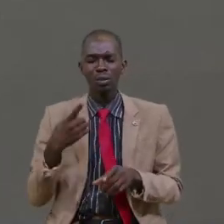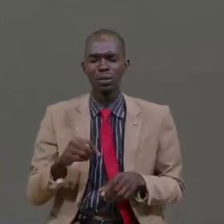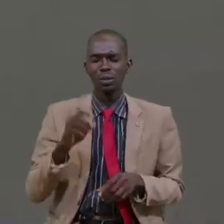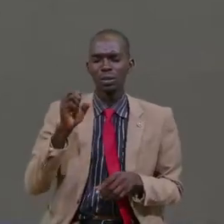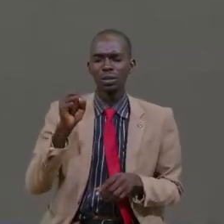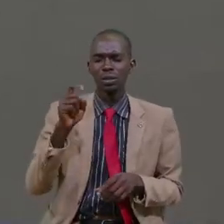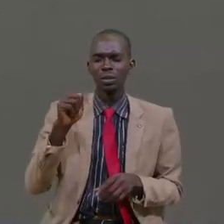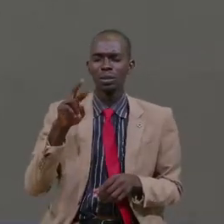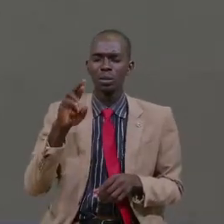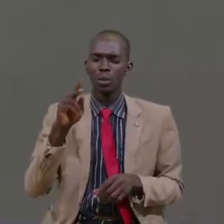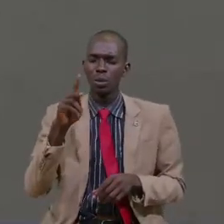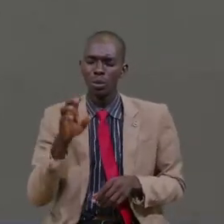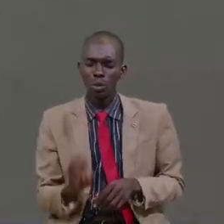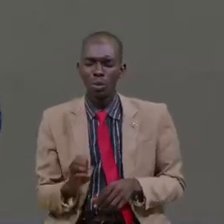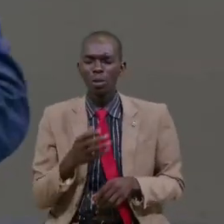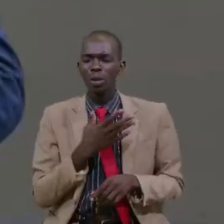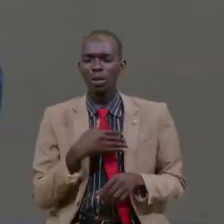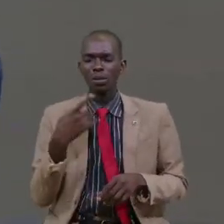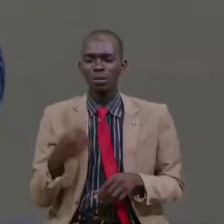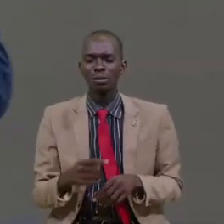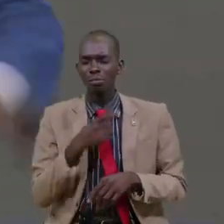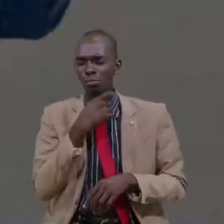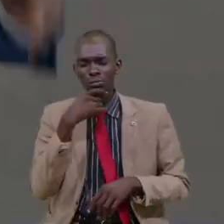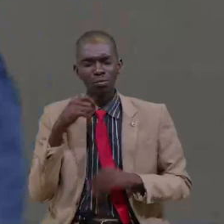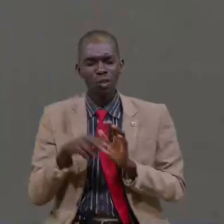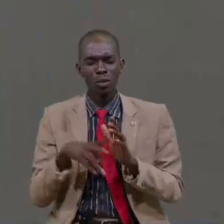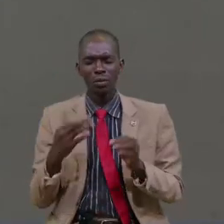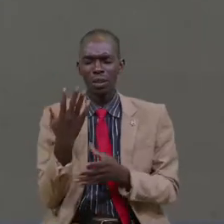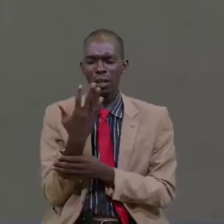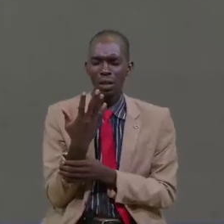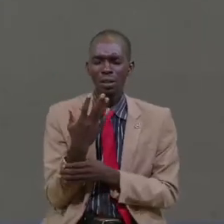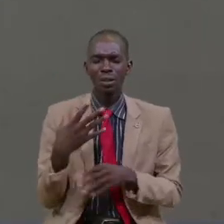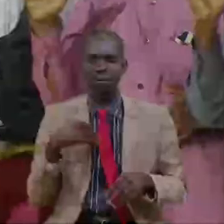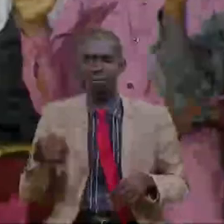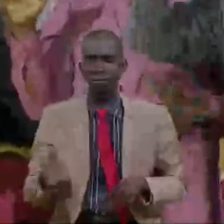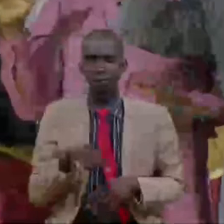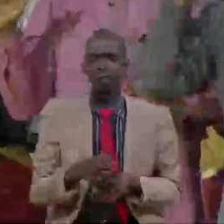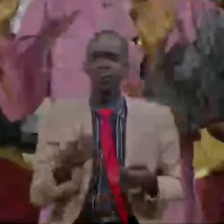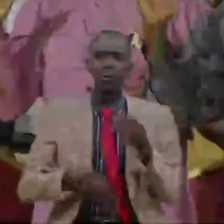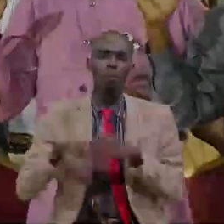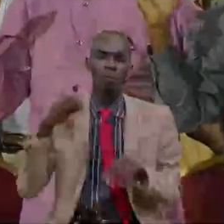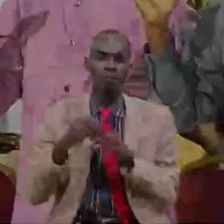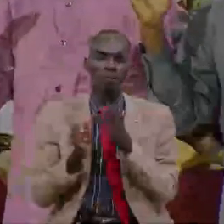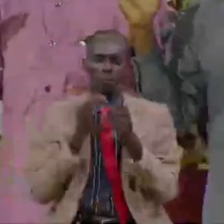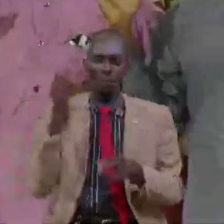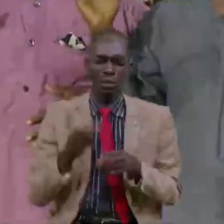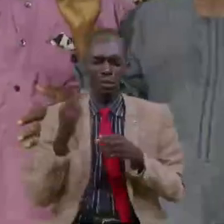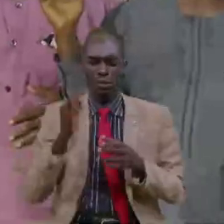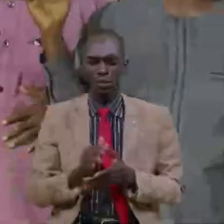et l'AVC, le dessèchement de la main, du pied, sort au nom de